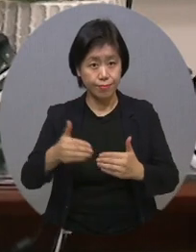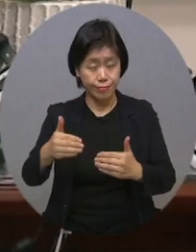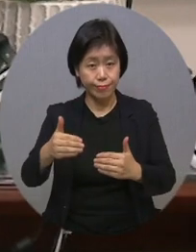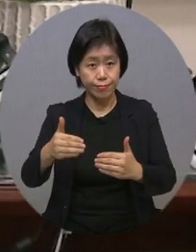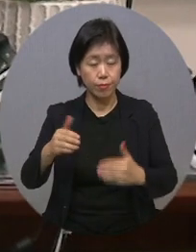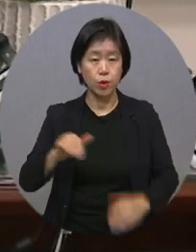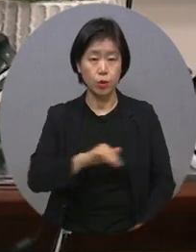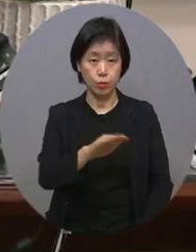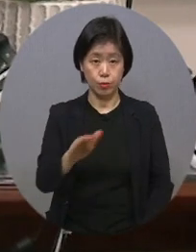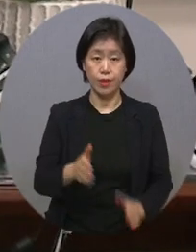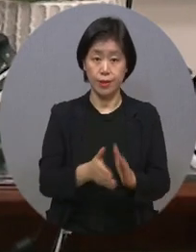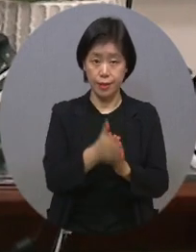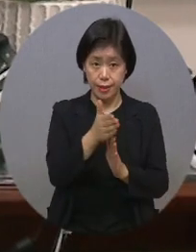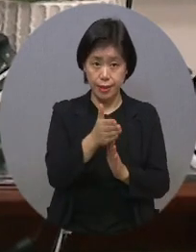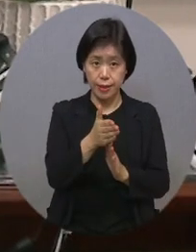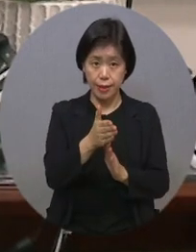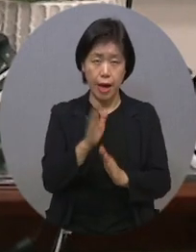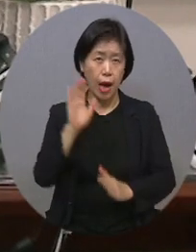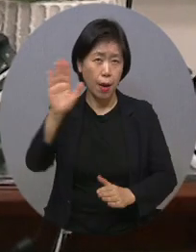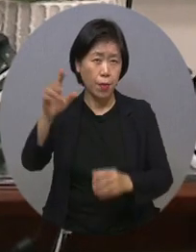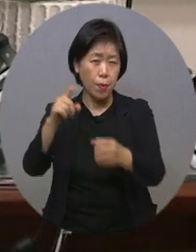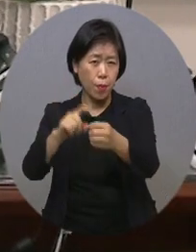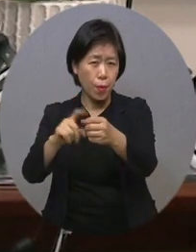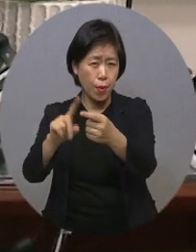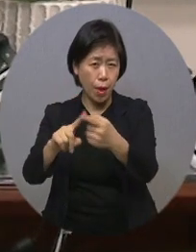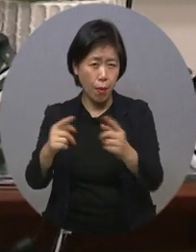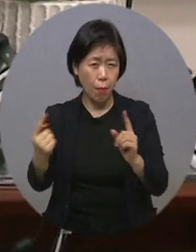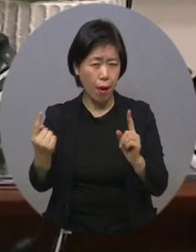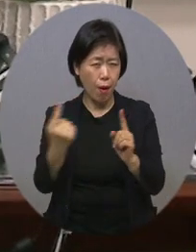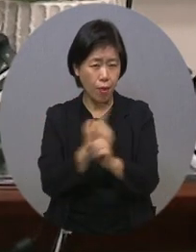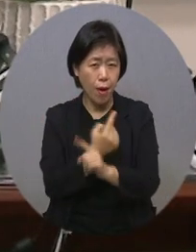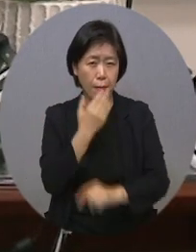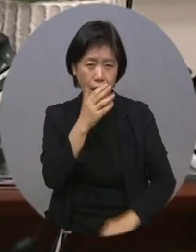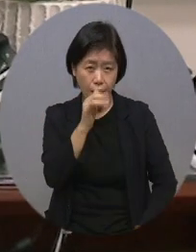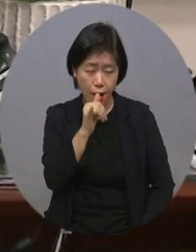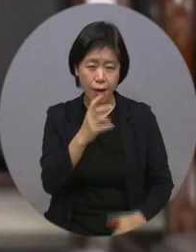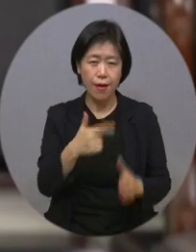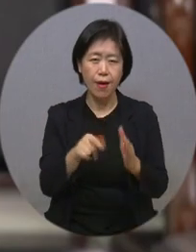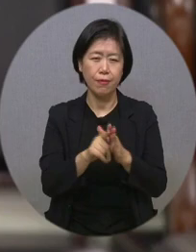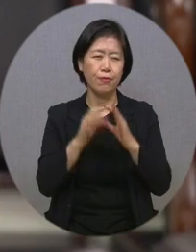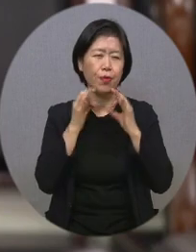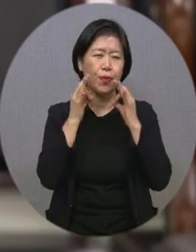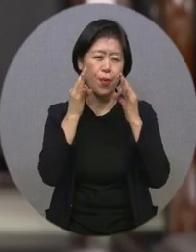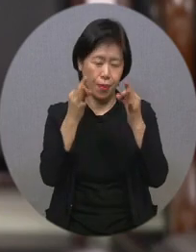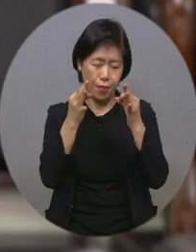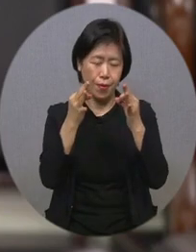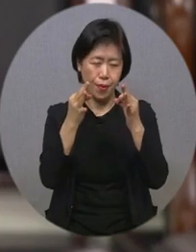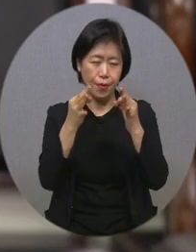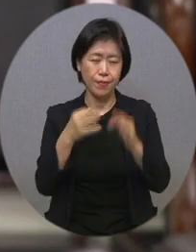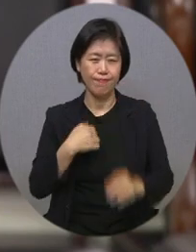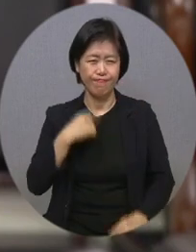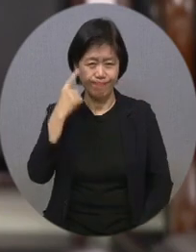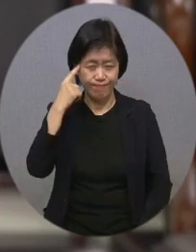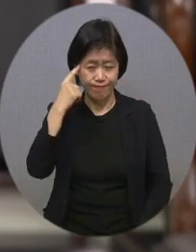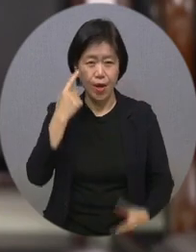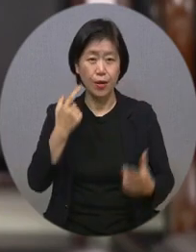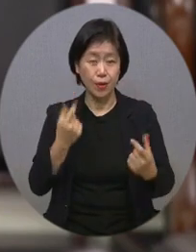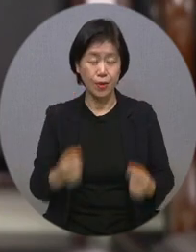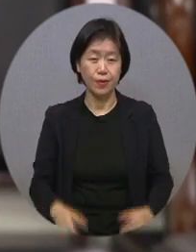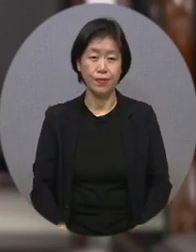그런 모습으로 변화할 수 있도록 노력을 하겠다는 그런 우리 군산시의 목표고 또제 다짐입니다.